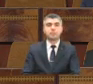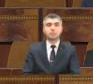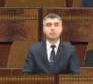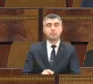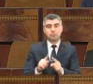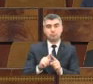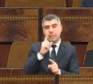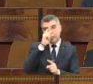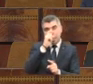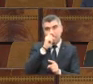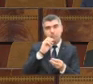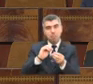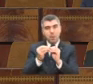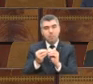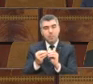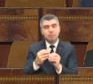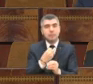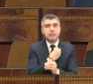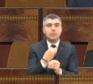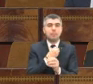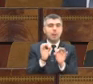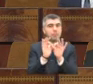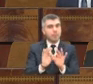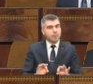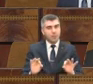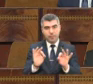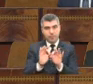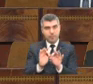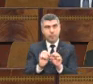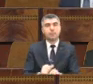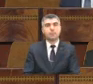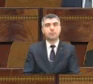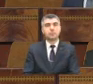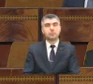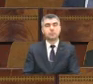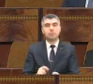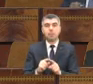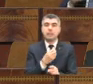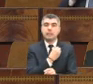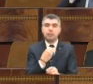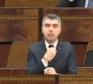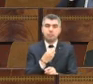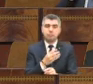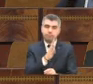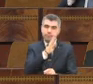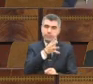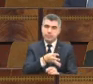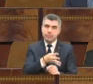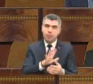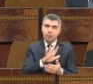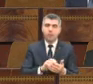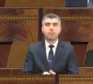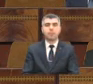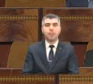مأساة من حيث الأطر الطبية وخاصة الأطباء العامون. سيد الوزير، إقليم